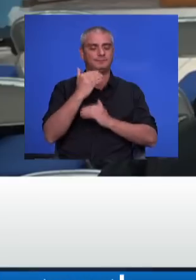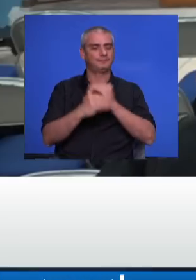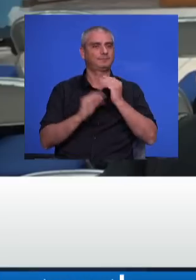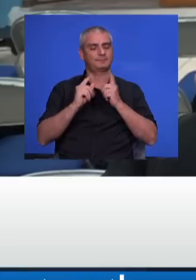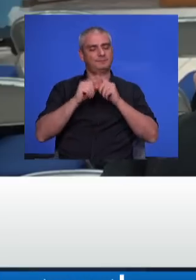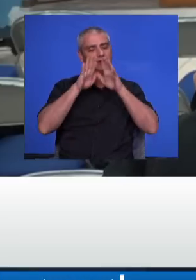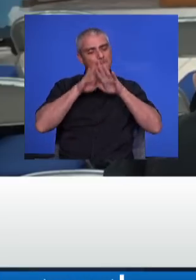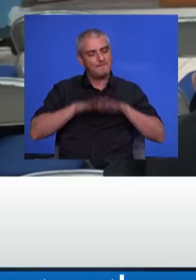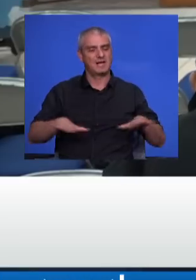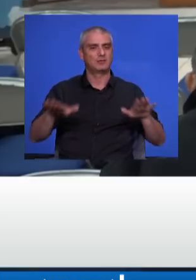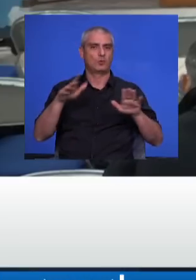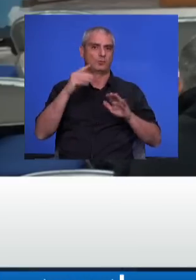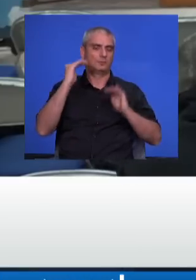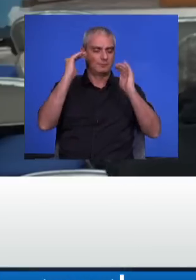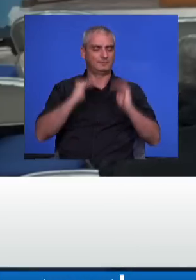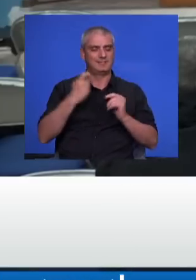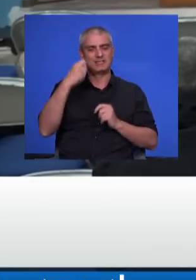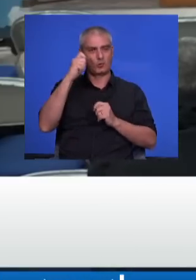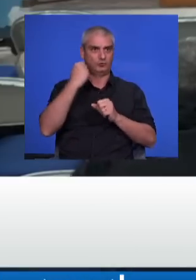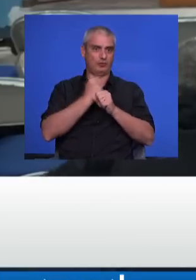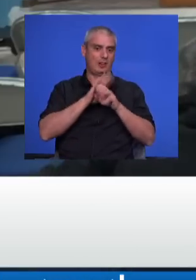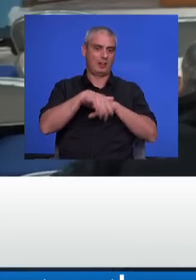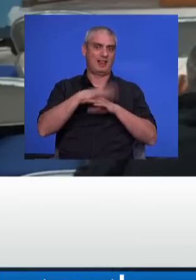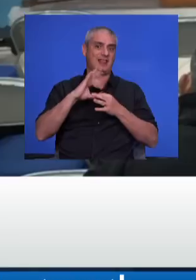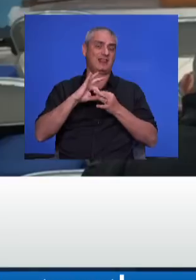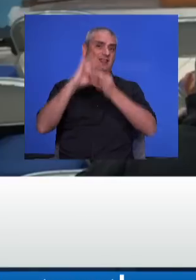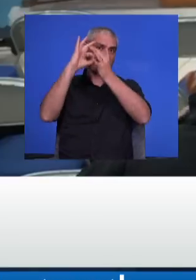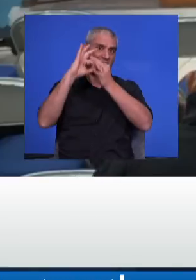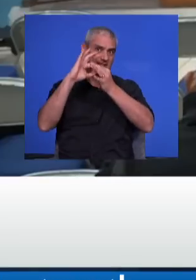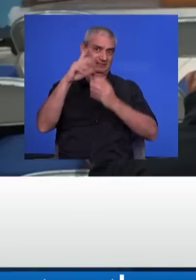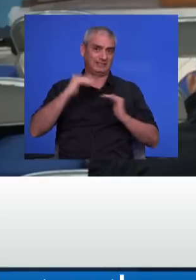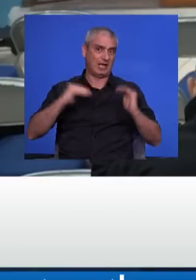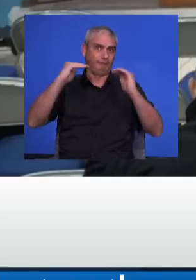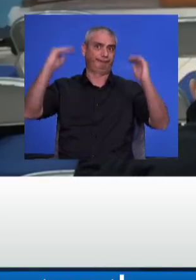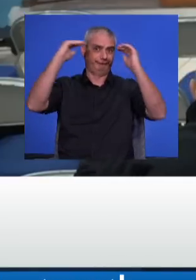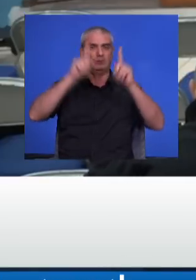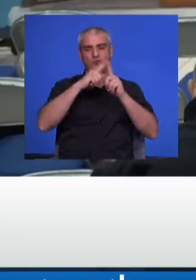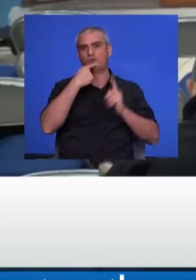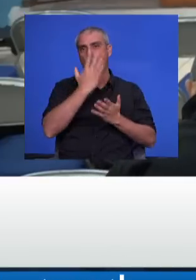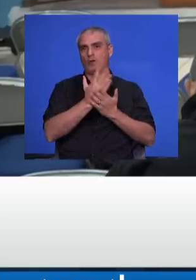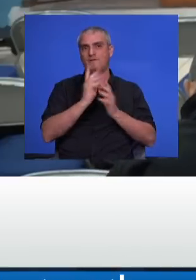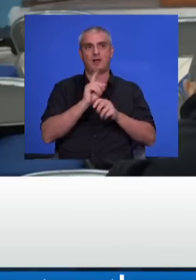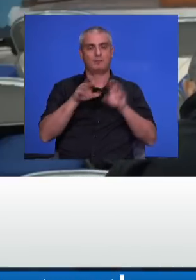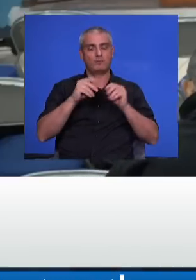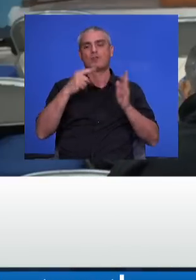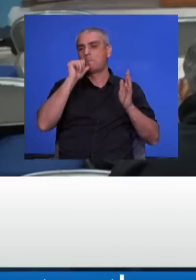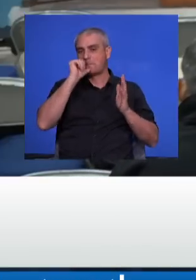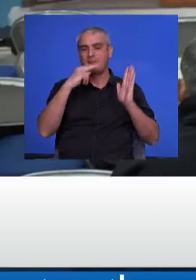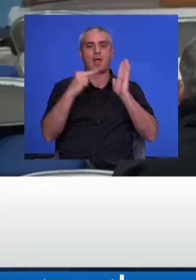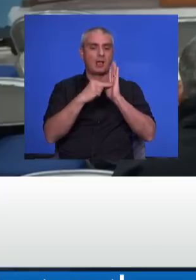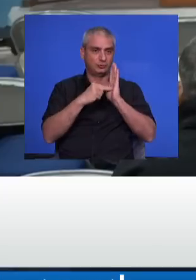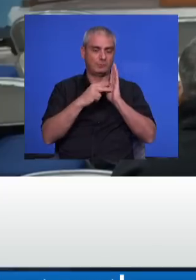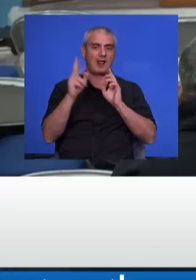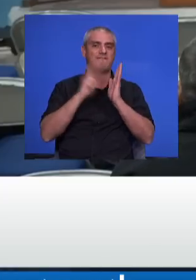למיתון ההתייקרויות של מחוללי האינפלציה כפי שהם הגדירו כבר בתקופת הבחירות, מים, חשמל